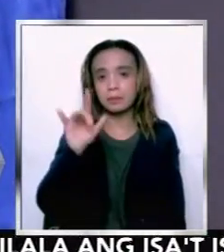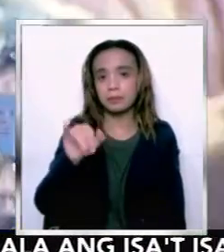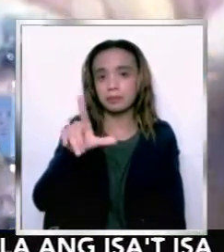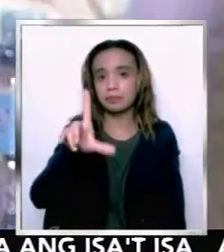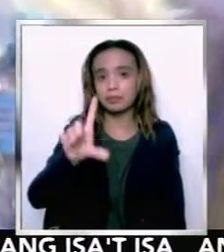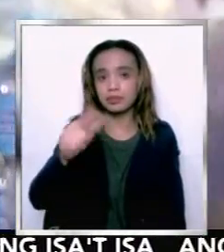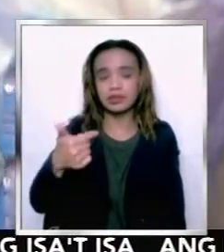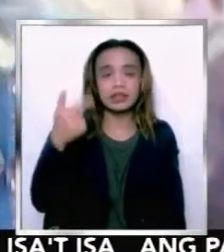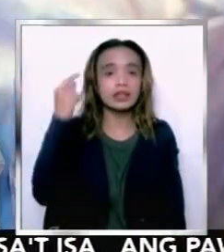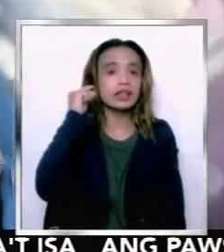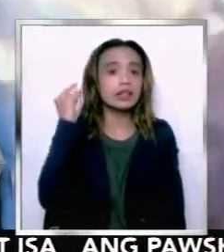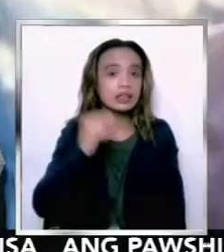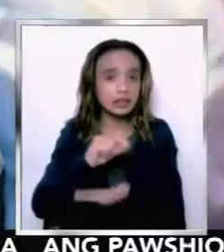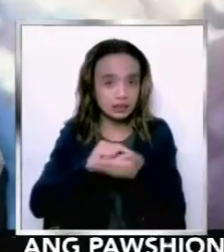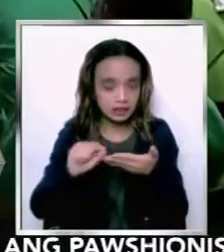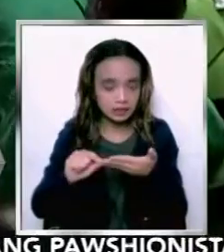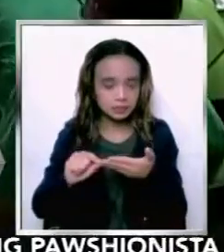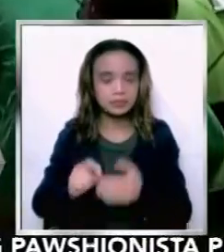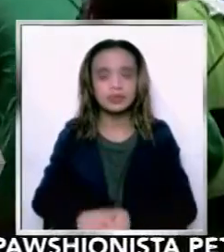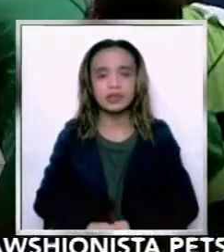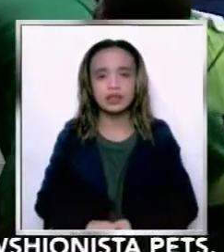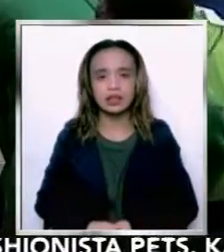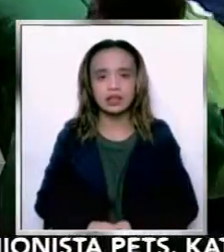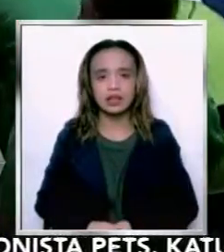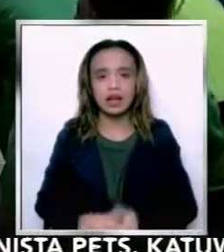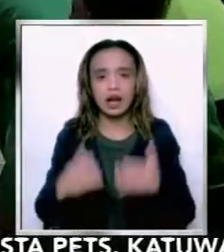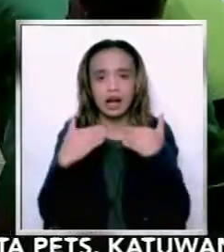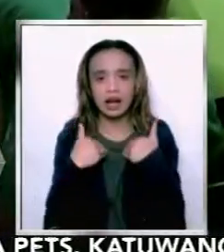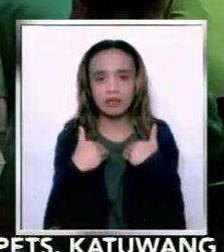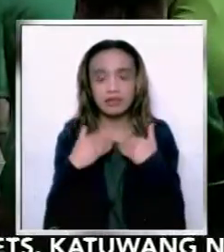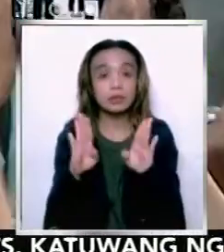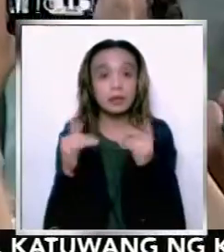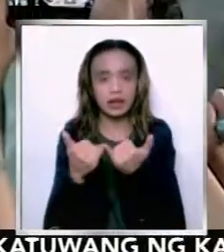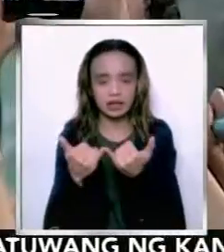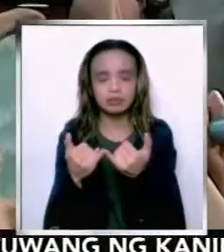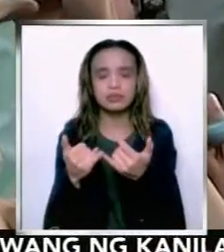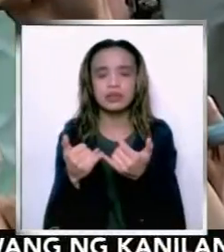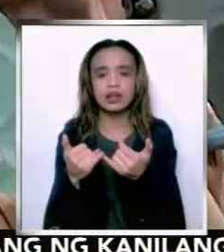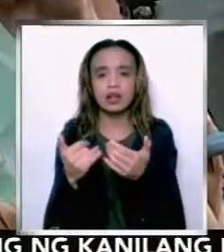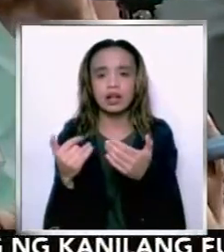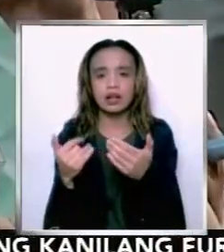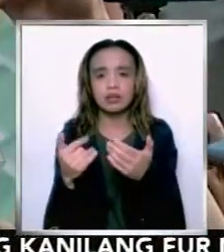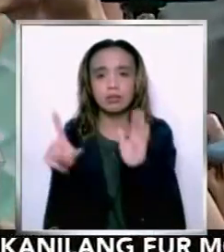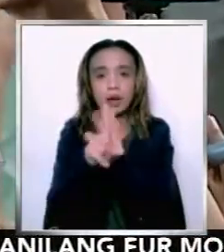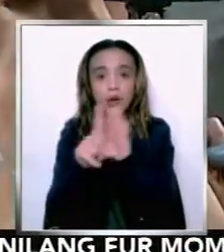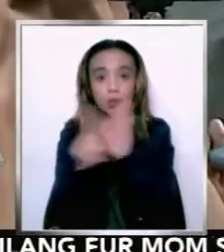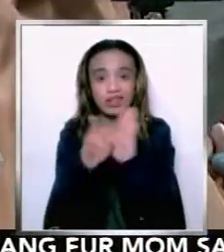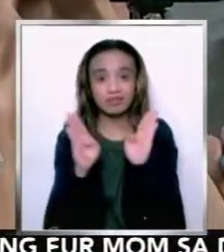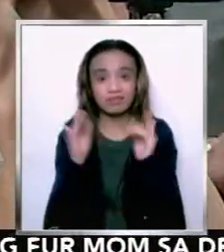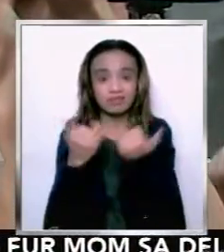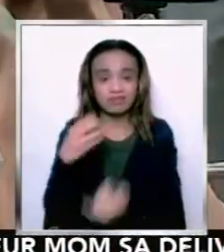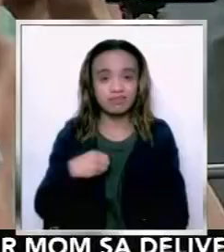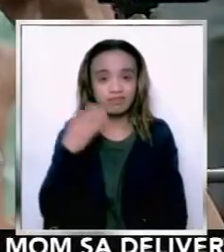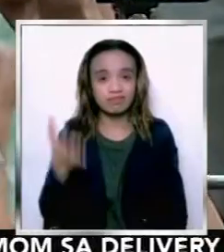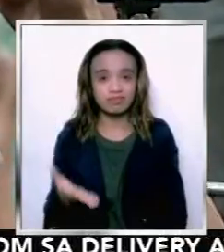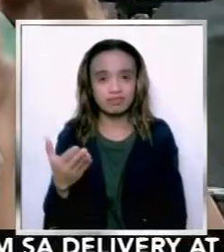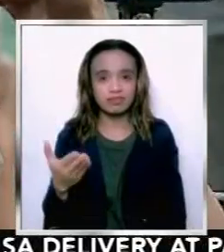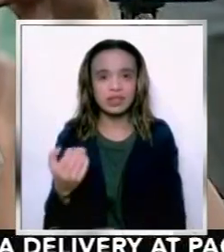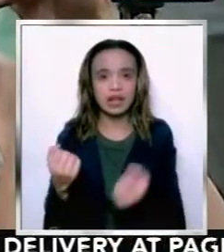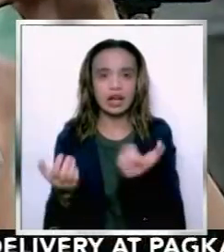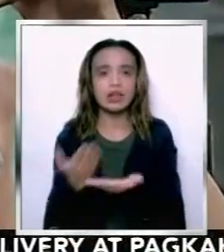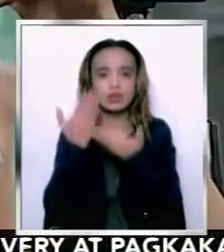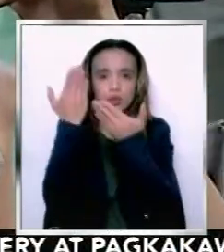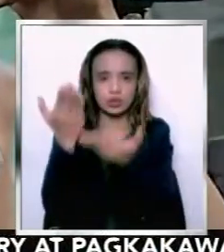Barangay Affairs Martin Dino na naroroon din sa pagtitipon, bawal sa barangay officials na mag-endorso ng kandidato base